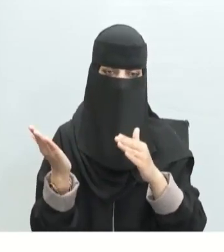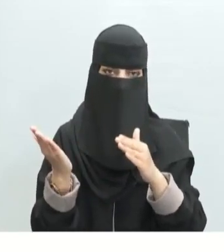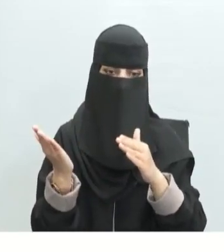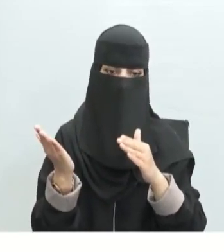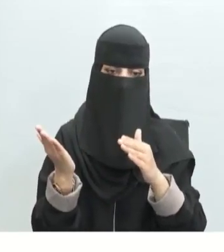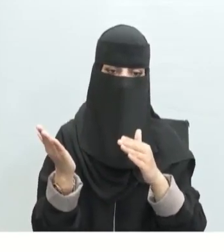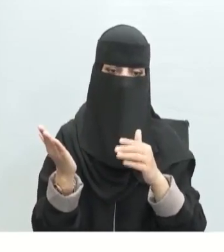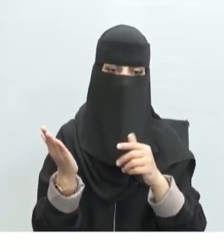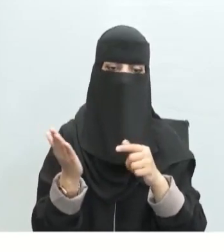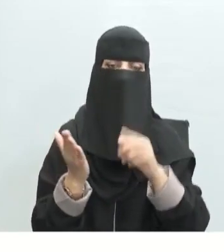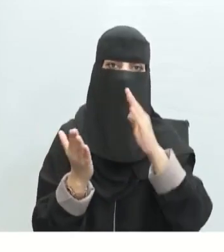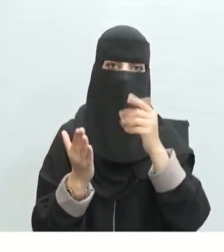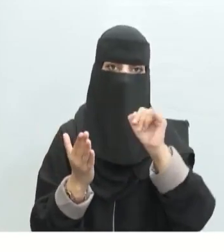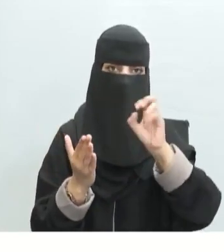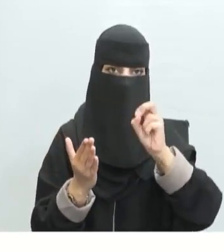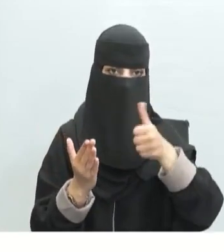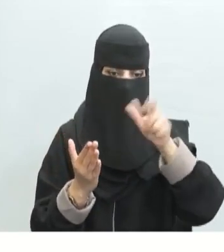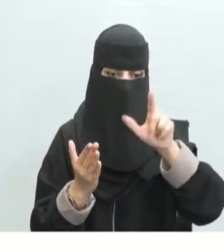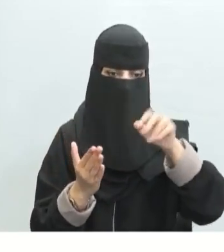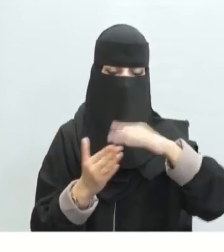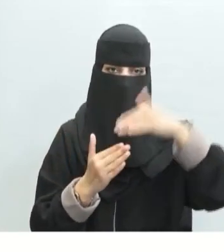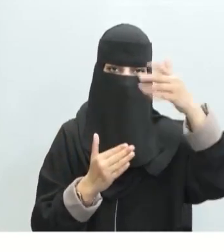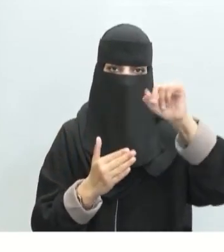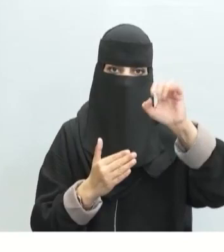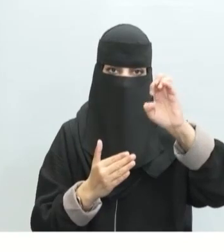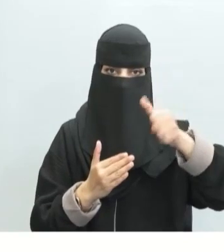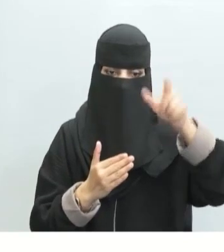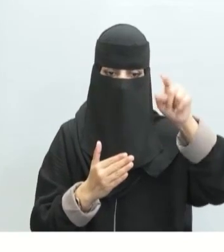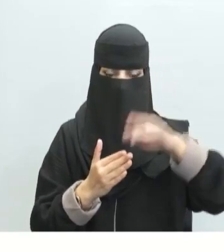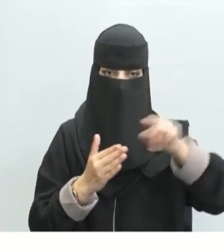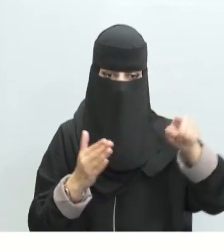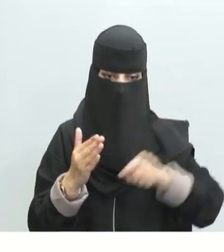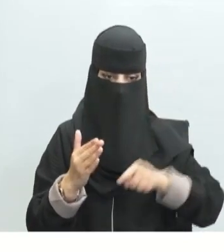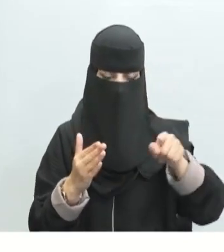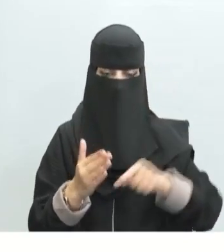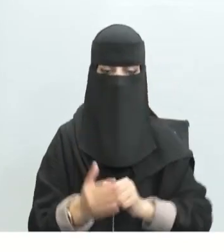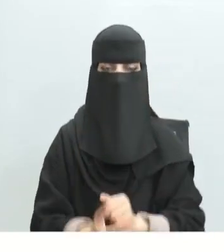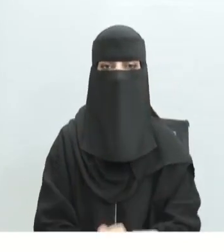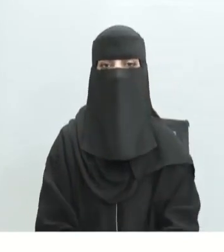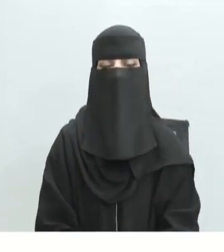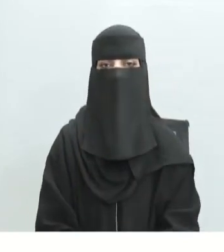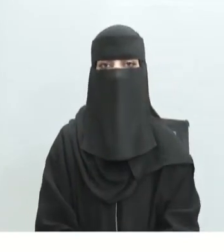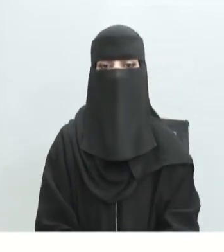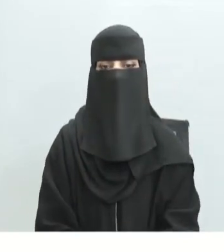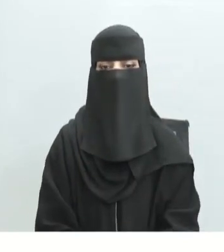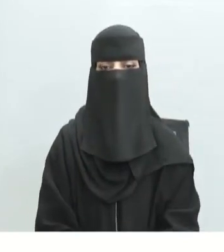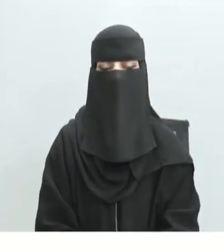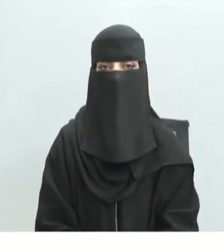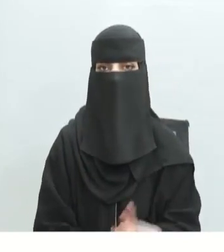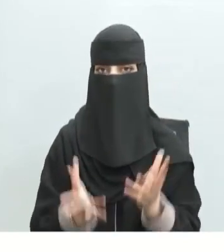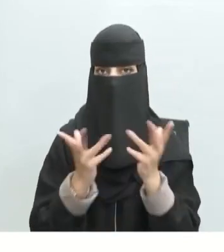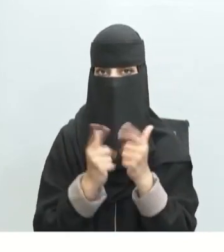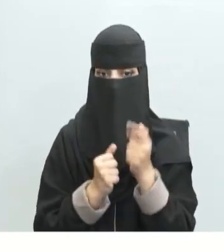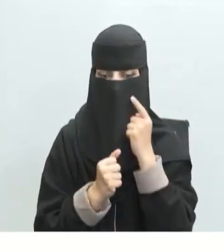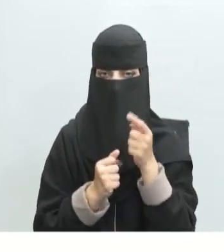المقابل عفوا اللي هو الخمسه والمجاور هو 6 وربع مثل ما احنا اوجدنا طبعا ممكن نحسب اللي